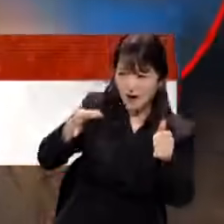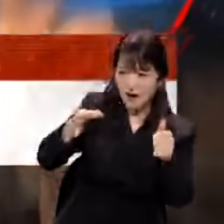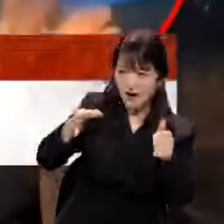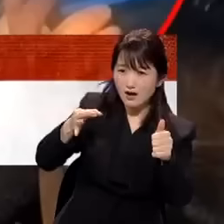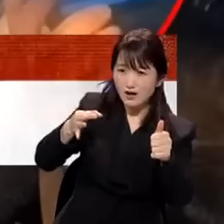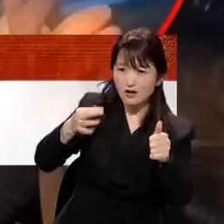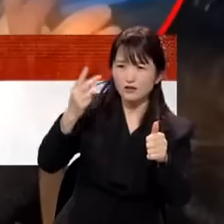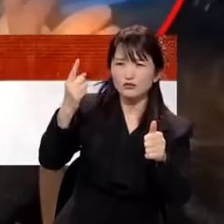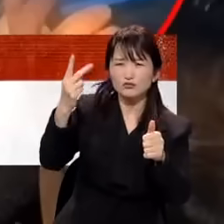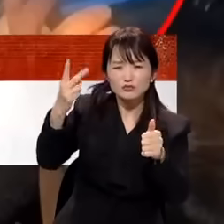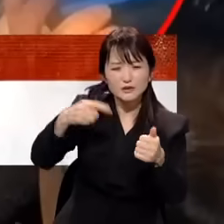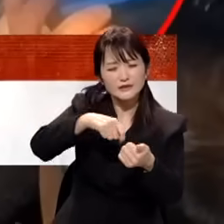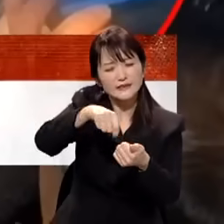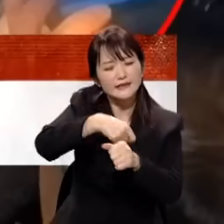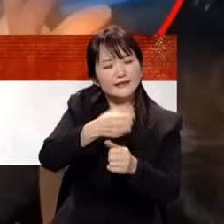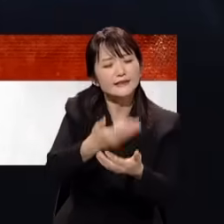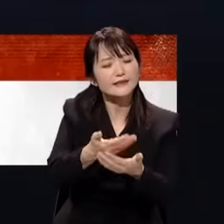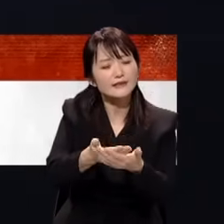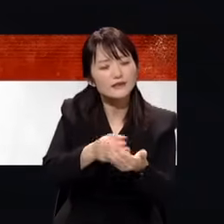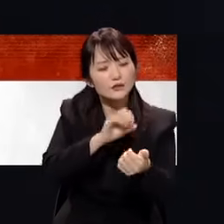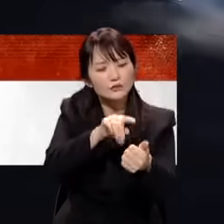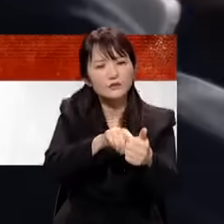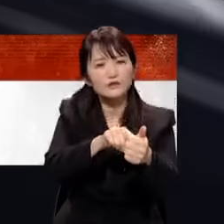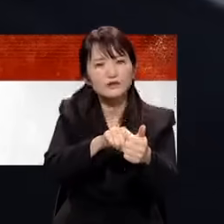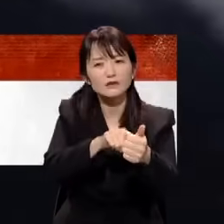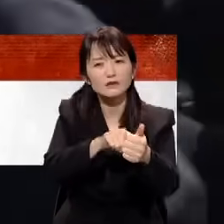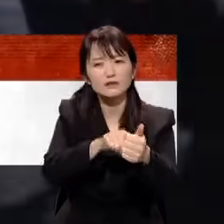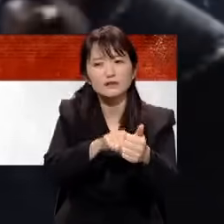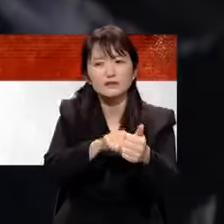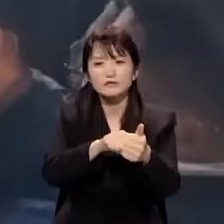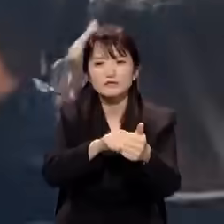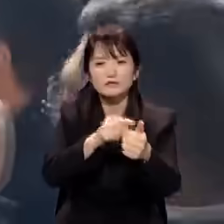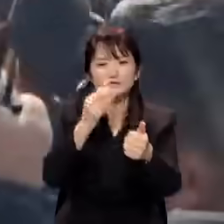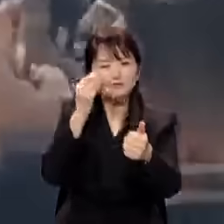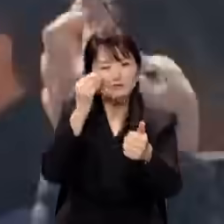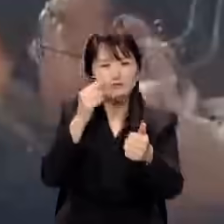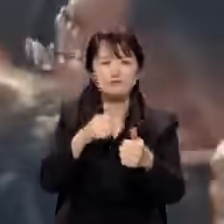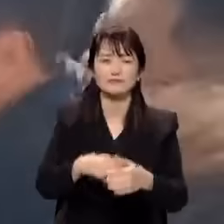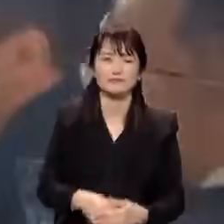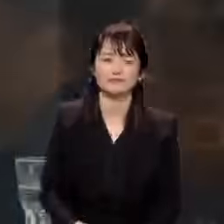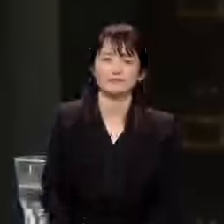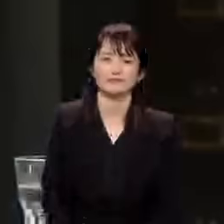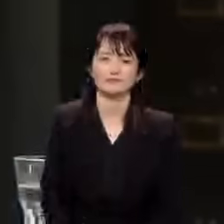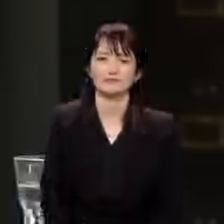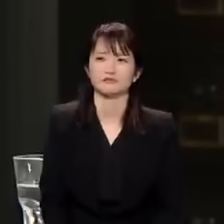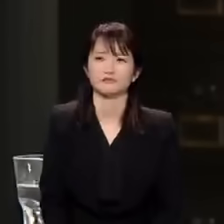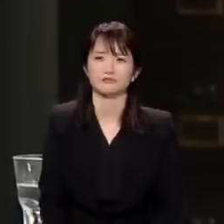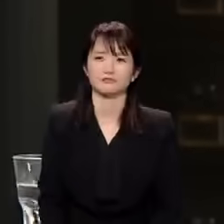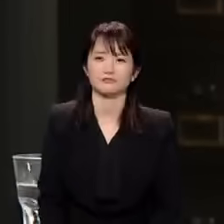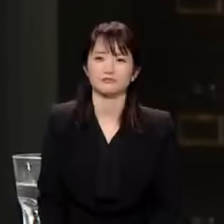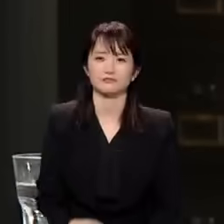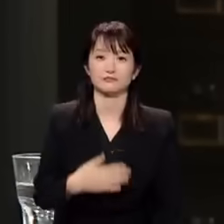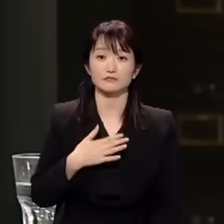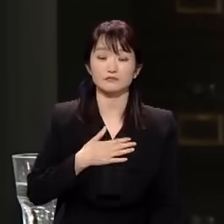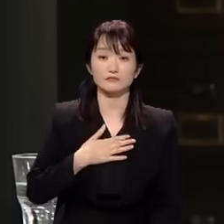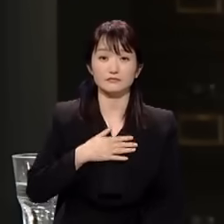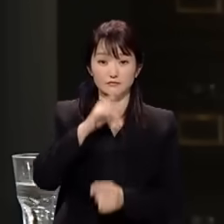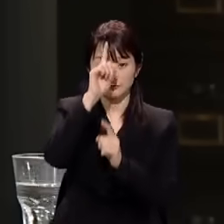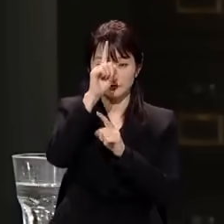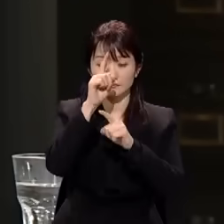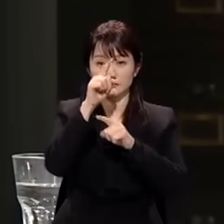정도 사인해달라고 그렇게 그분이 말했습니다. 그리고 이상하게 생각했어요. 자, 내가 이재명이다. 무슨